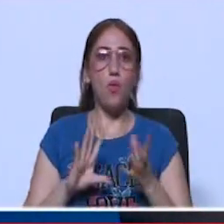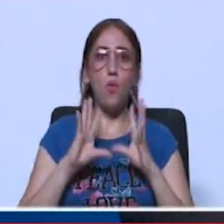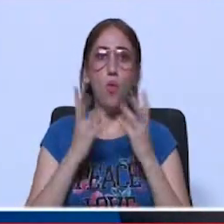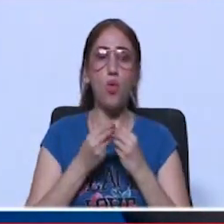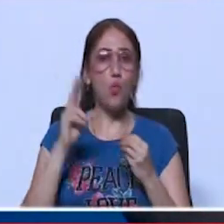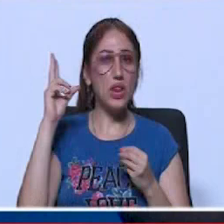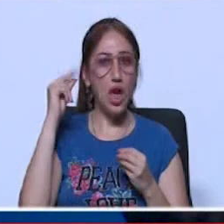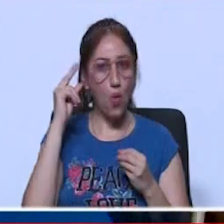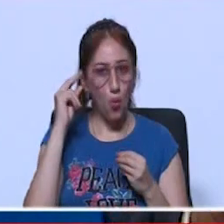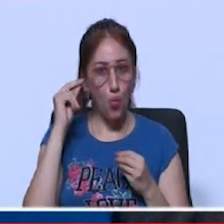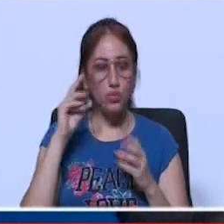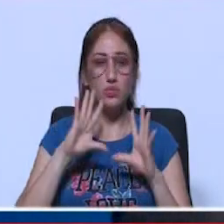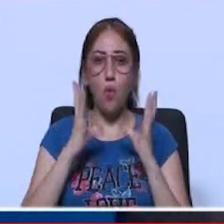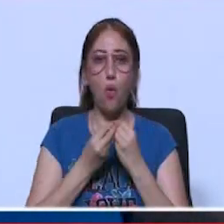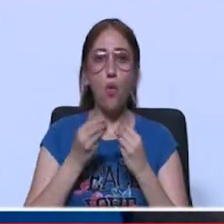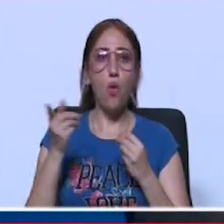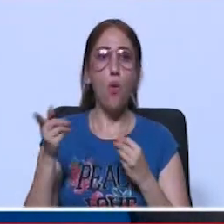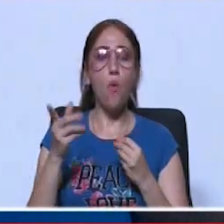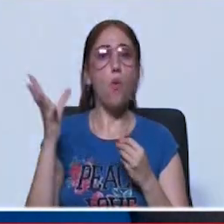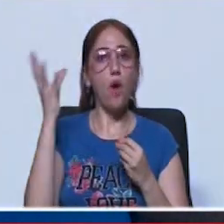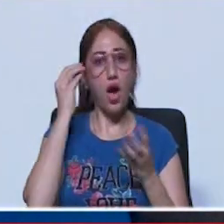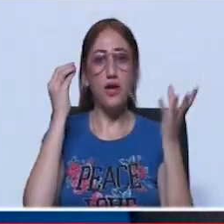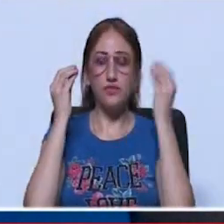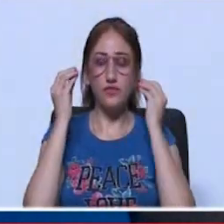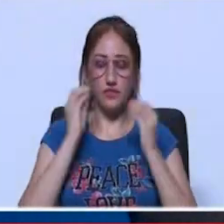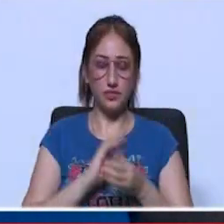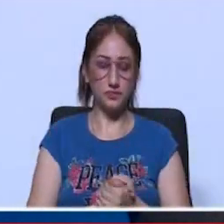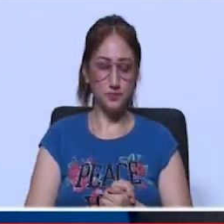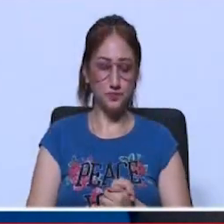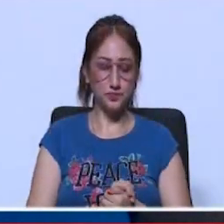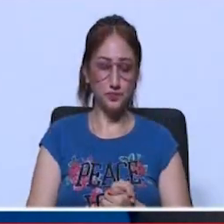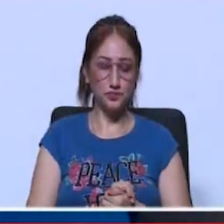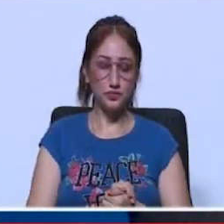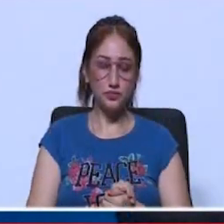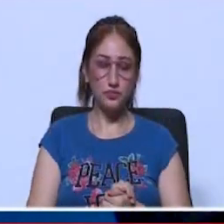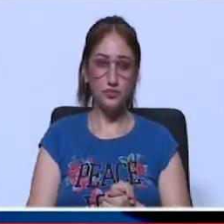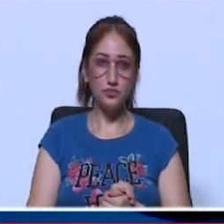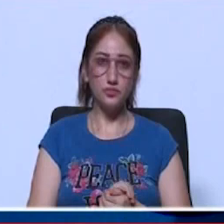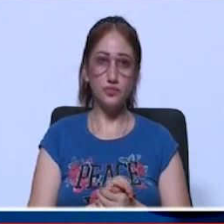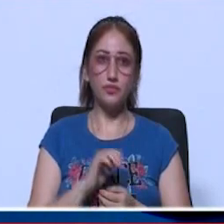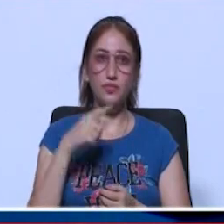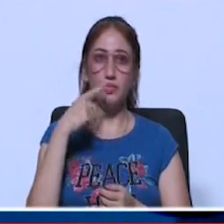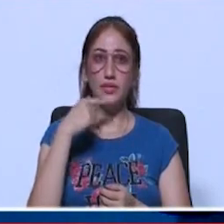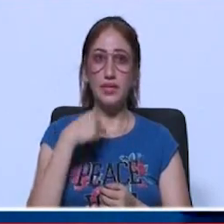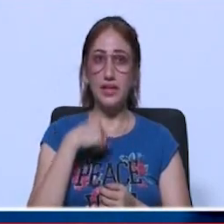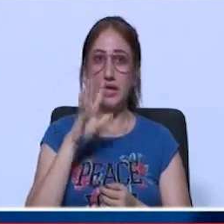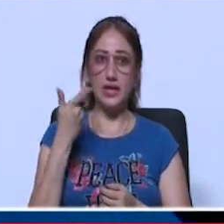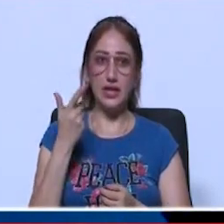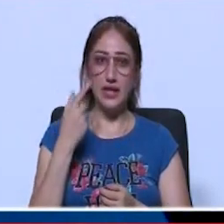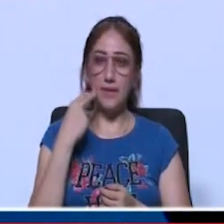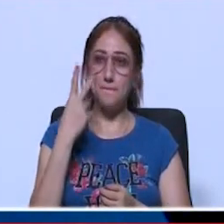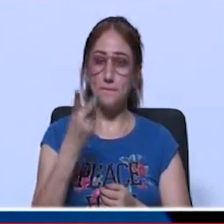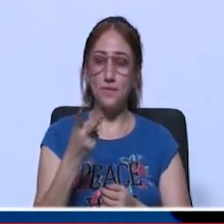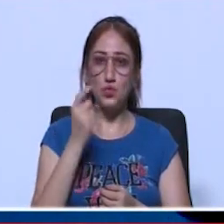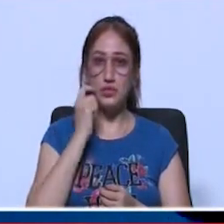اسكندريه ليه ما كانش فكرته فكره ان احنا ليه ما بنبص على